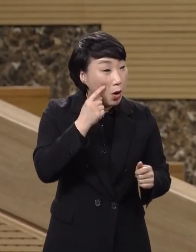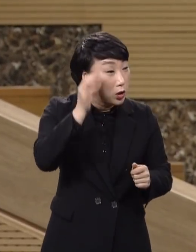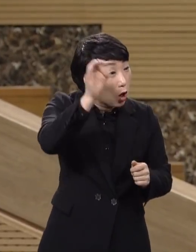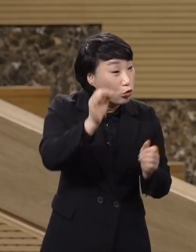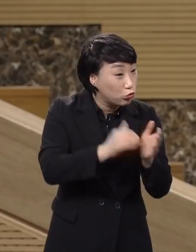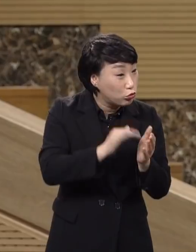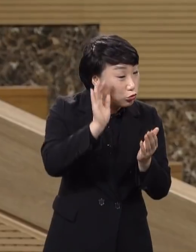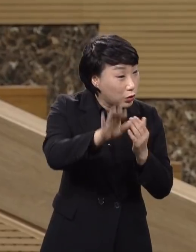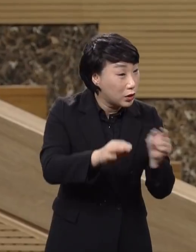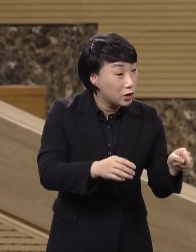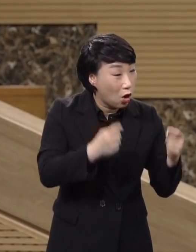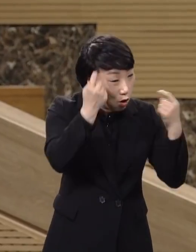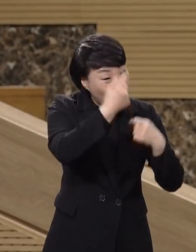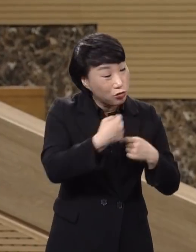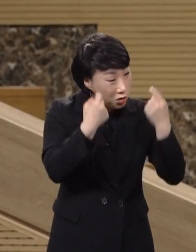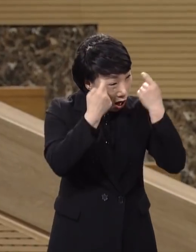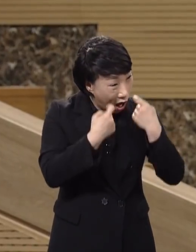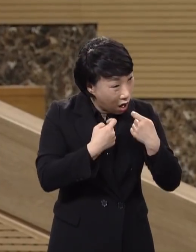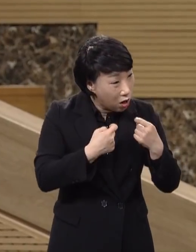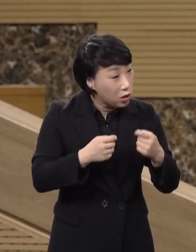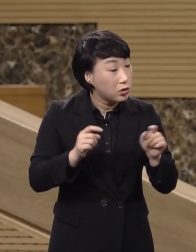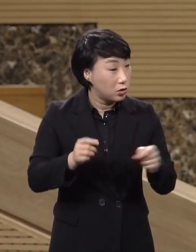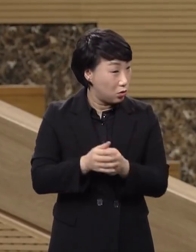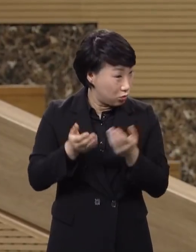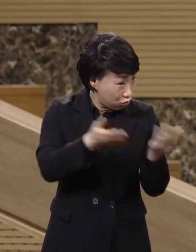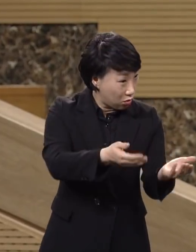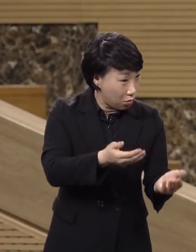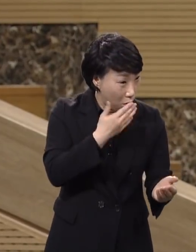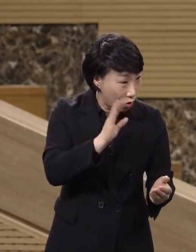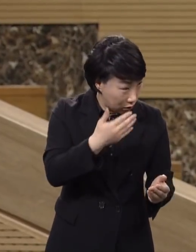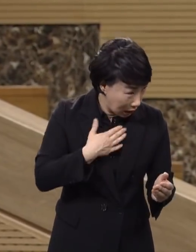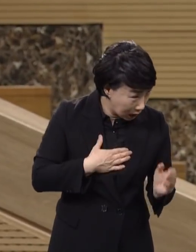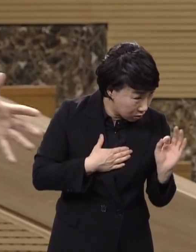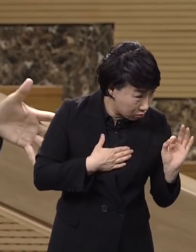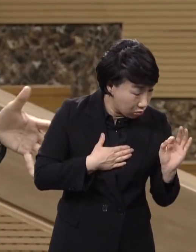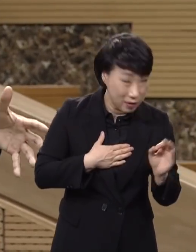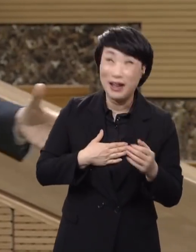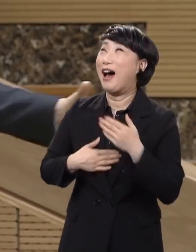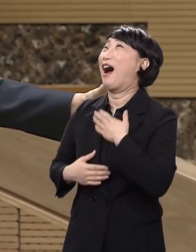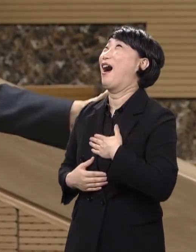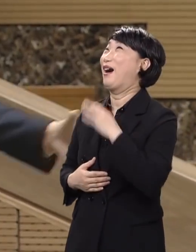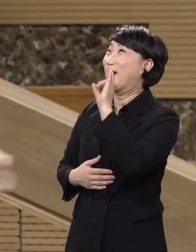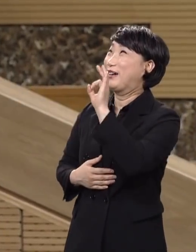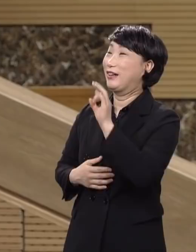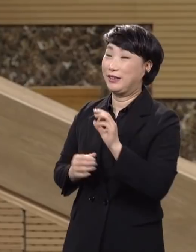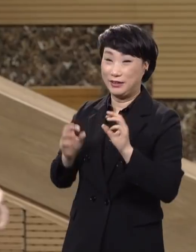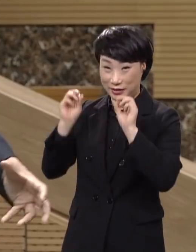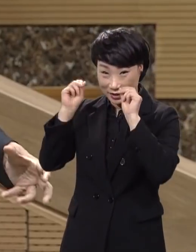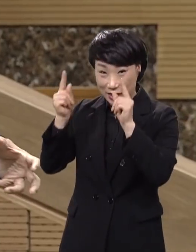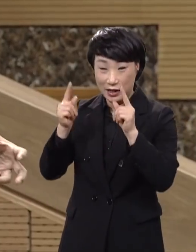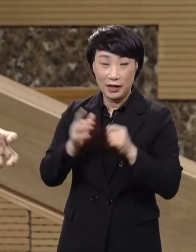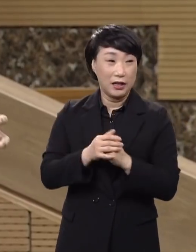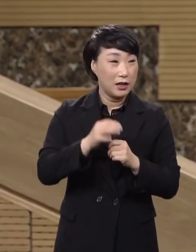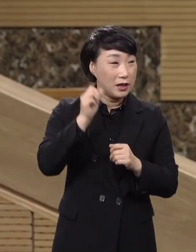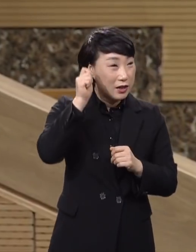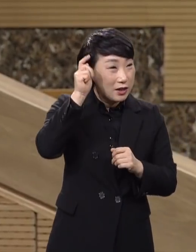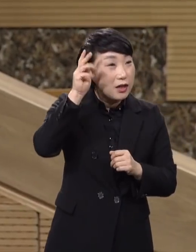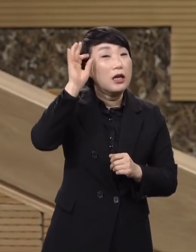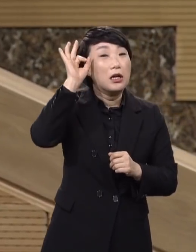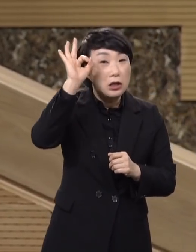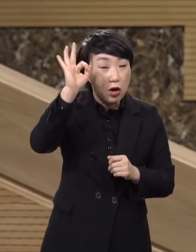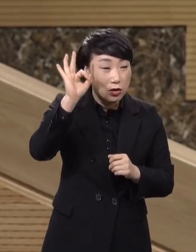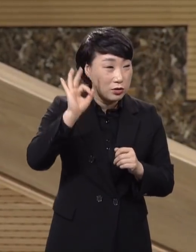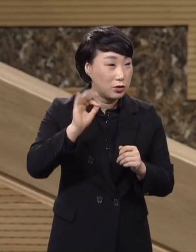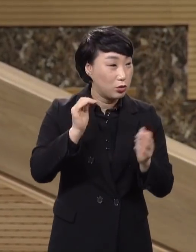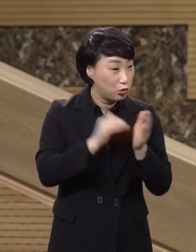네가 최초면 왕의 진미를 먹어야 된다. 알겠습니다. 열흘을 먹여서 데리다 갖다 놓으니까 다니엘의